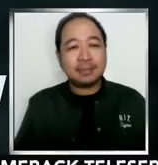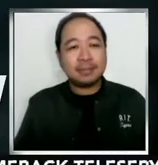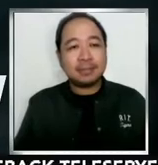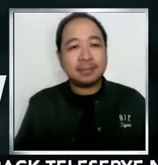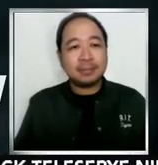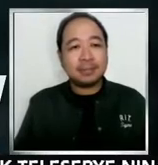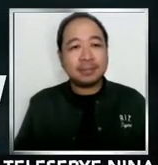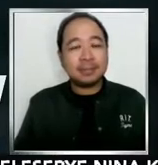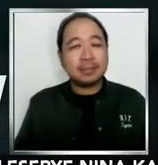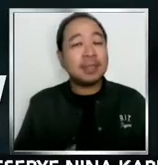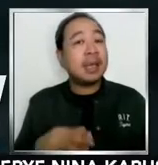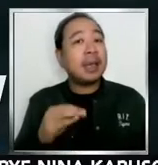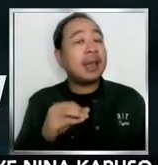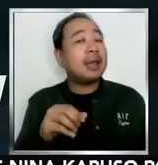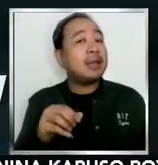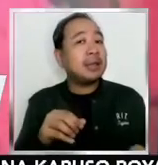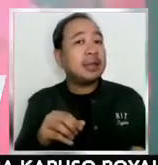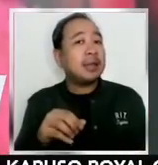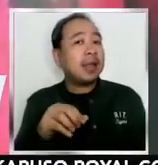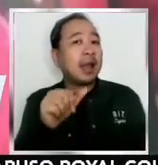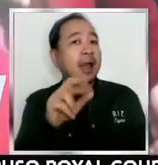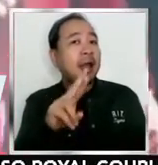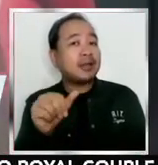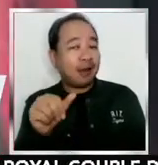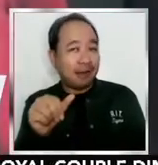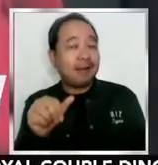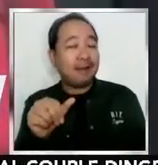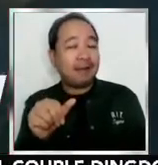At si Valencia Arasan Agustin.